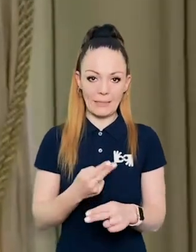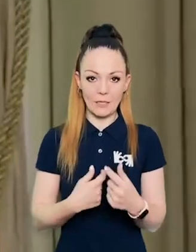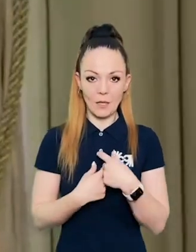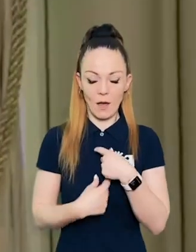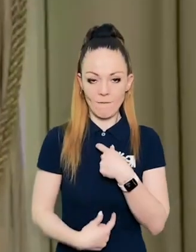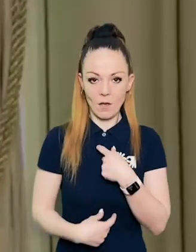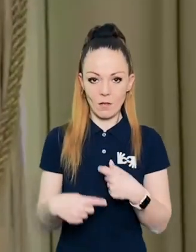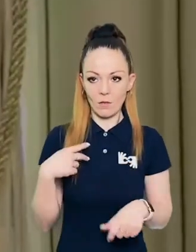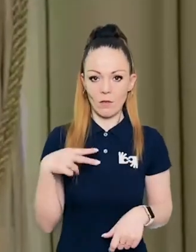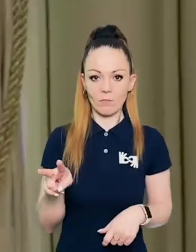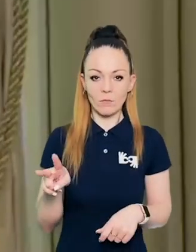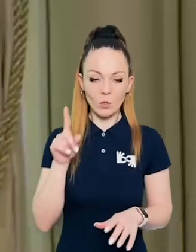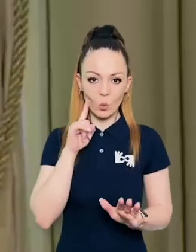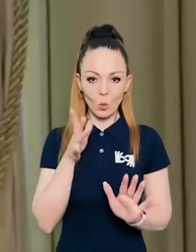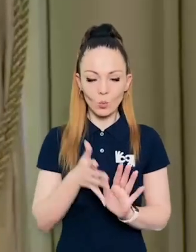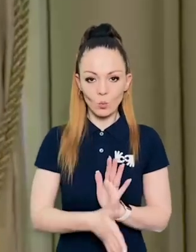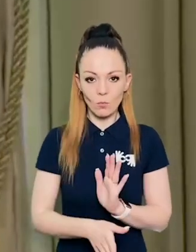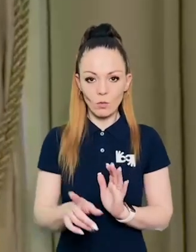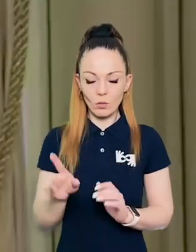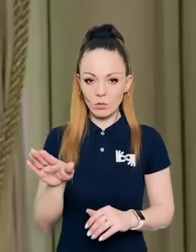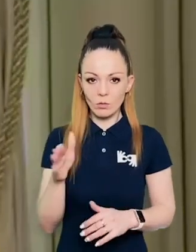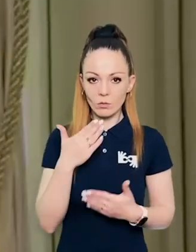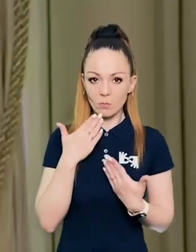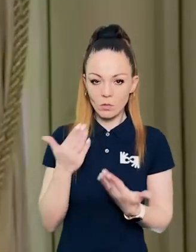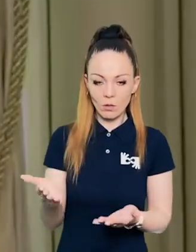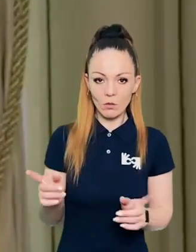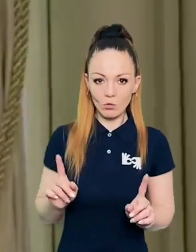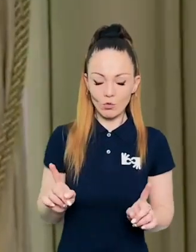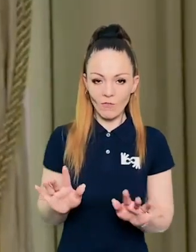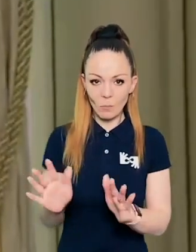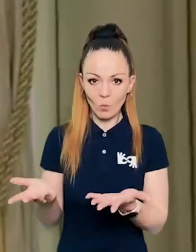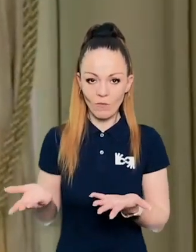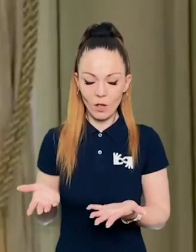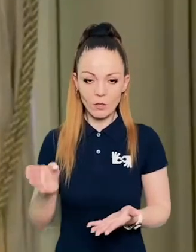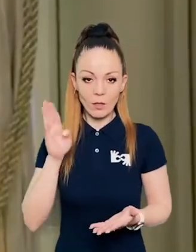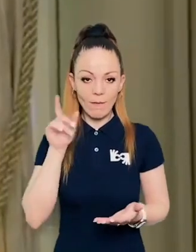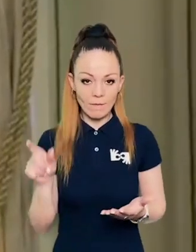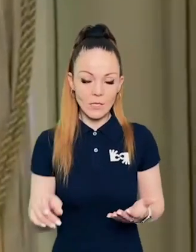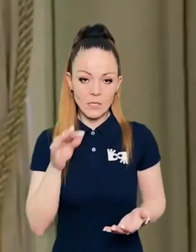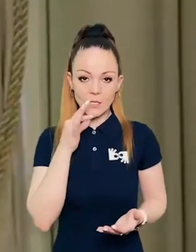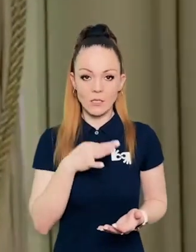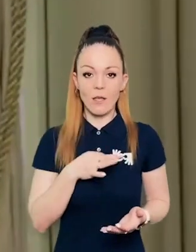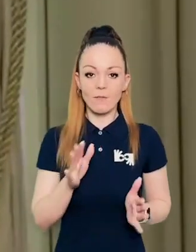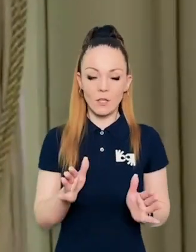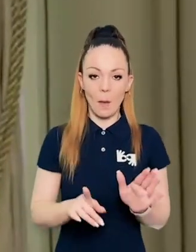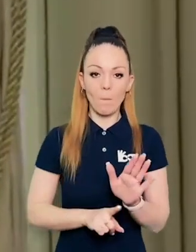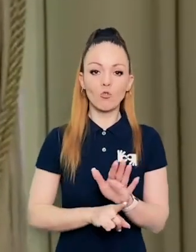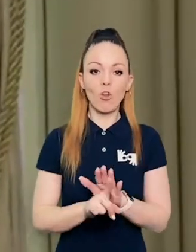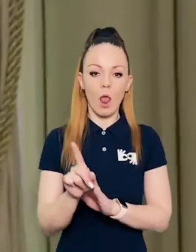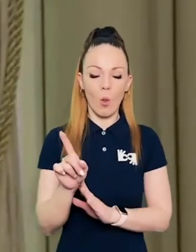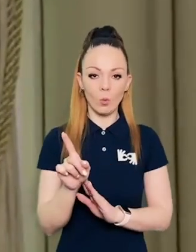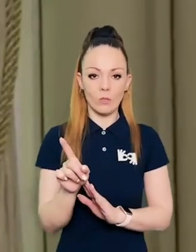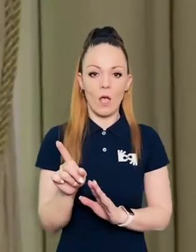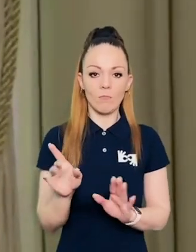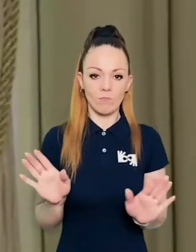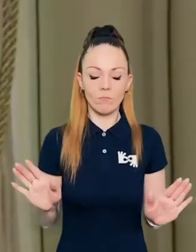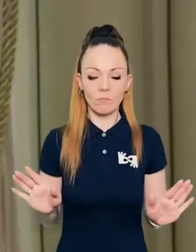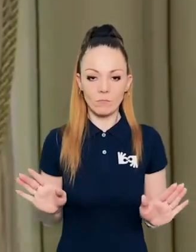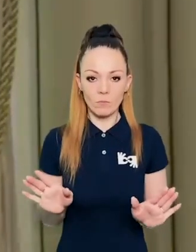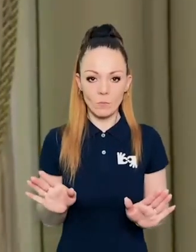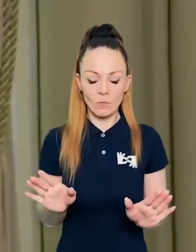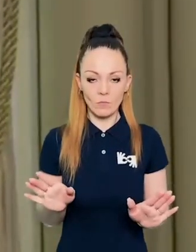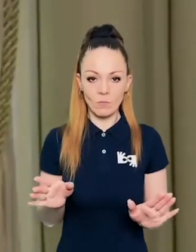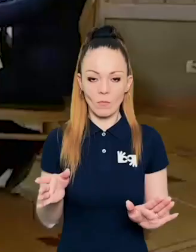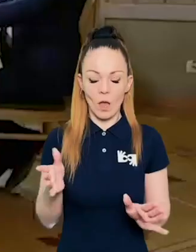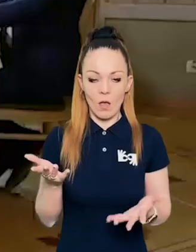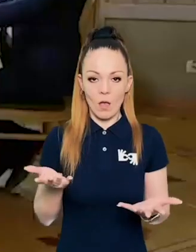але без краватки. Вже ж я зрозуміла, що, запитала, що відбувається, він сказав, тільки